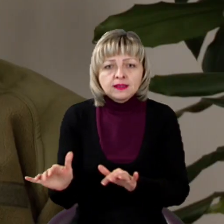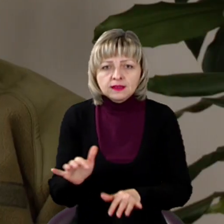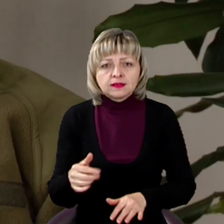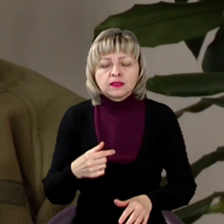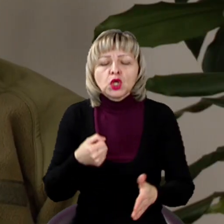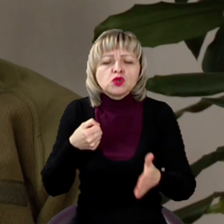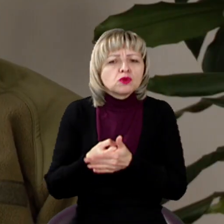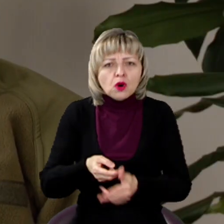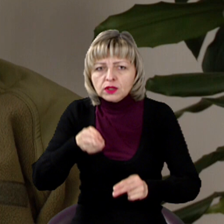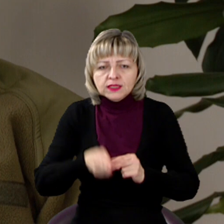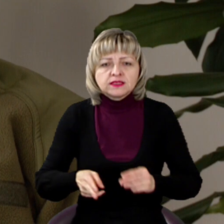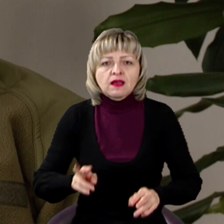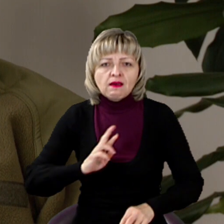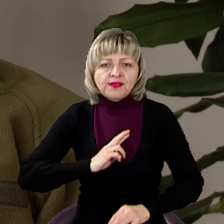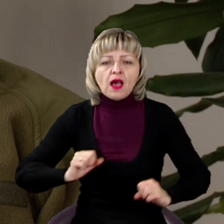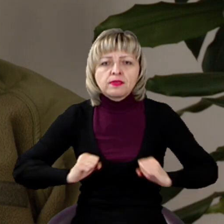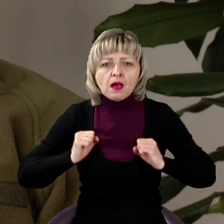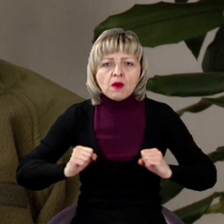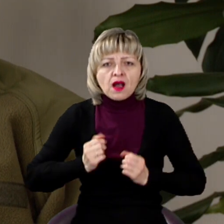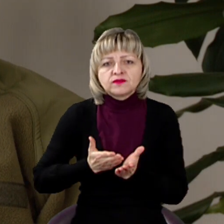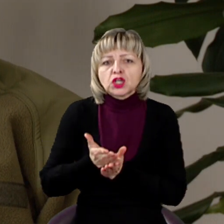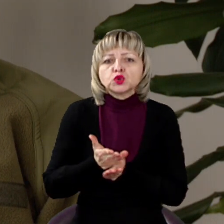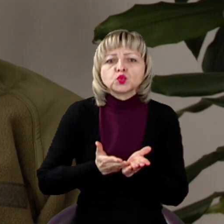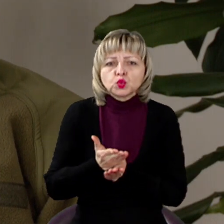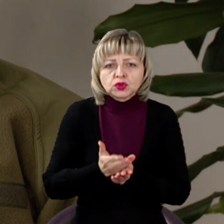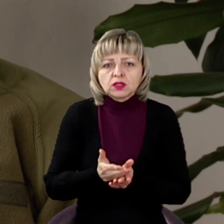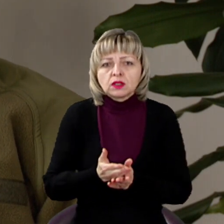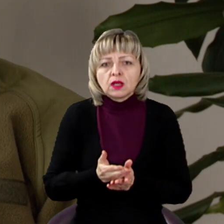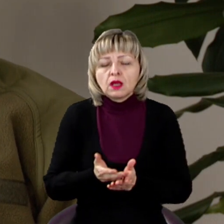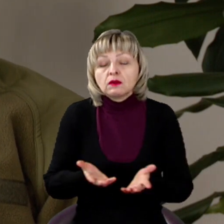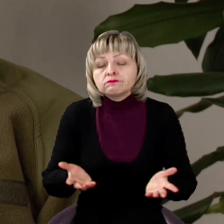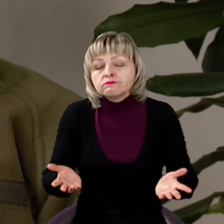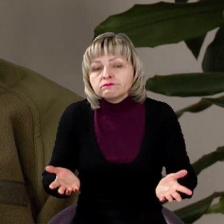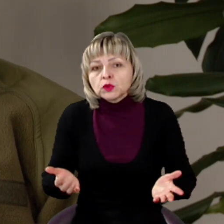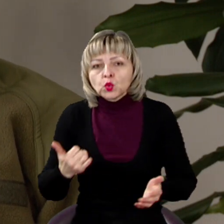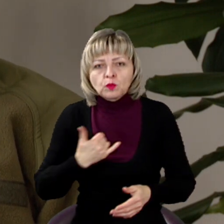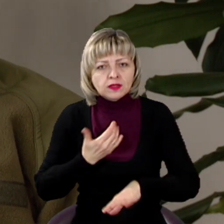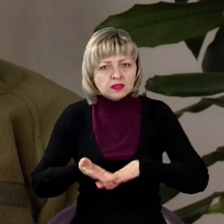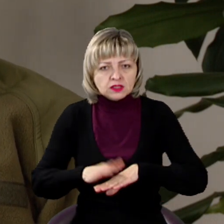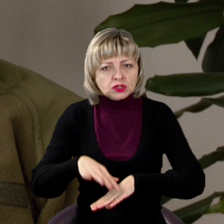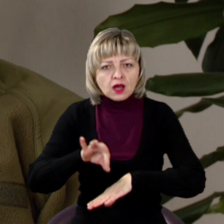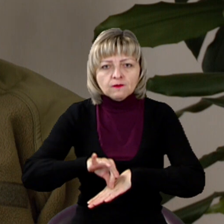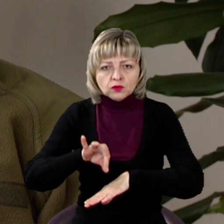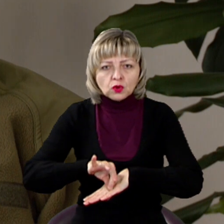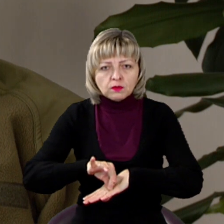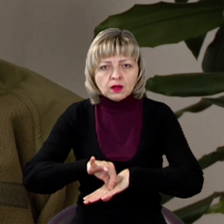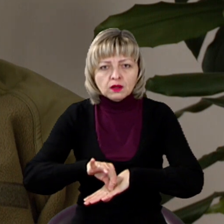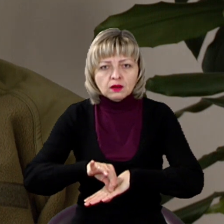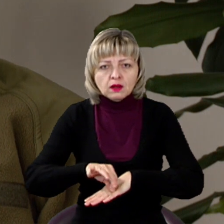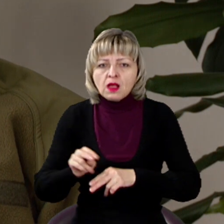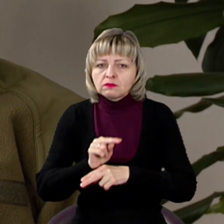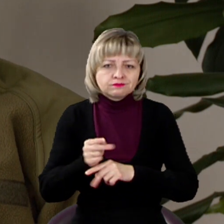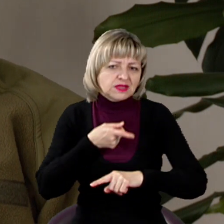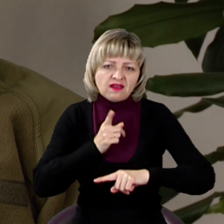до кінця намагався служити, але, бачите, я йду на звільнення, бо в мене тяжка хвороба,